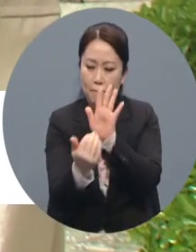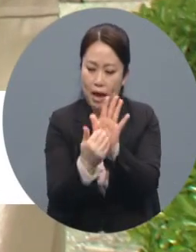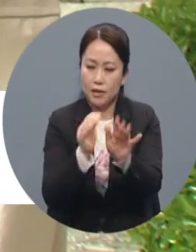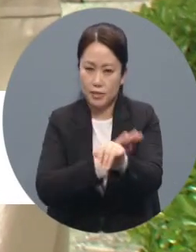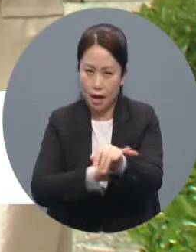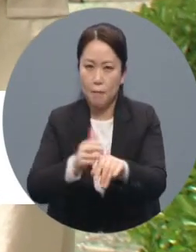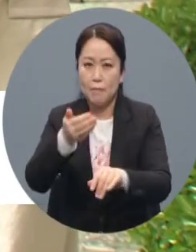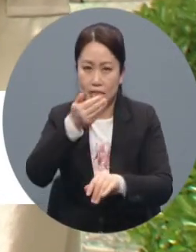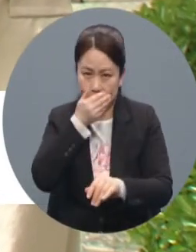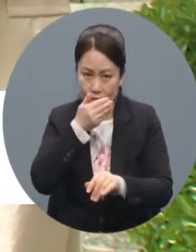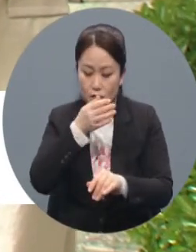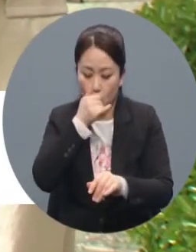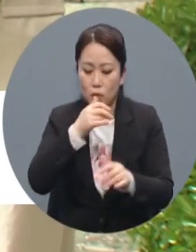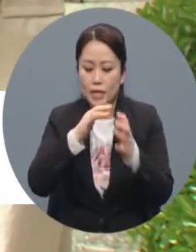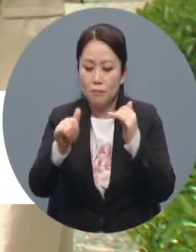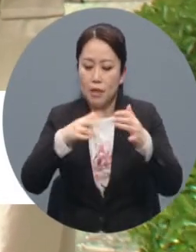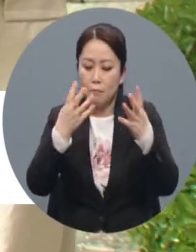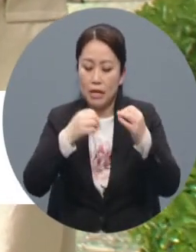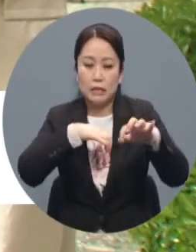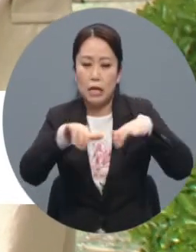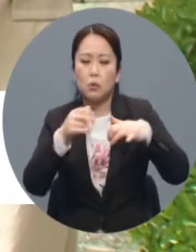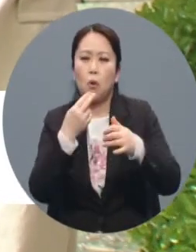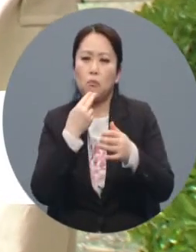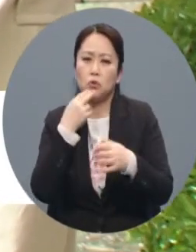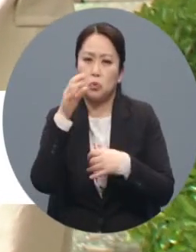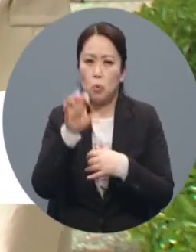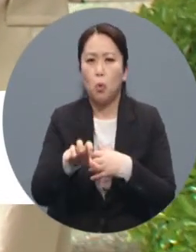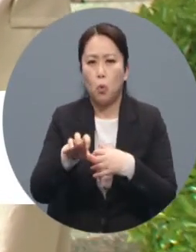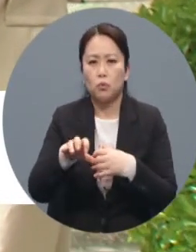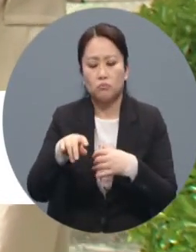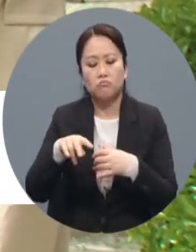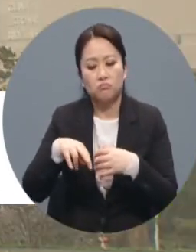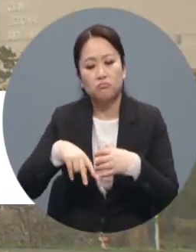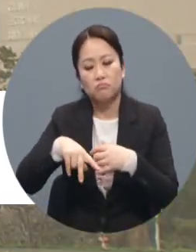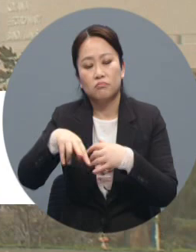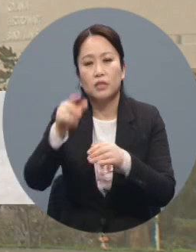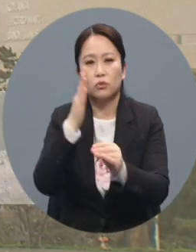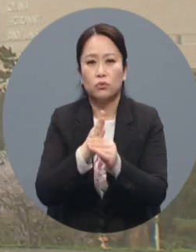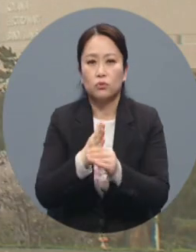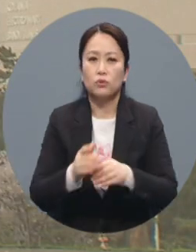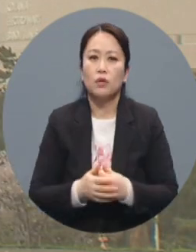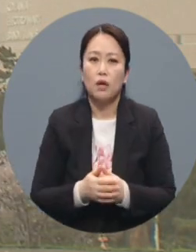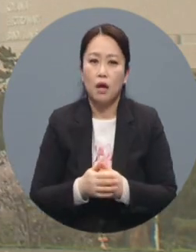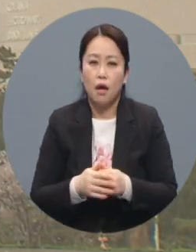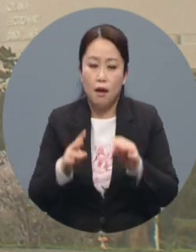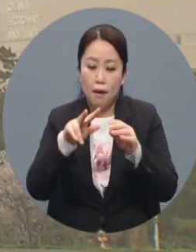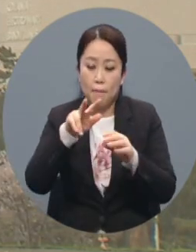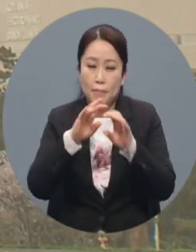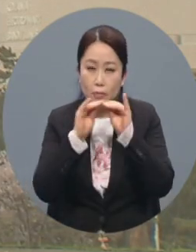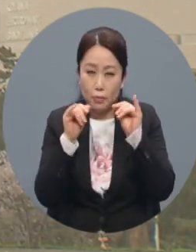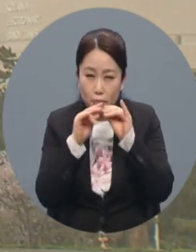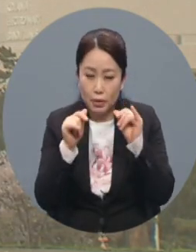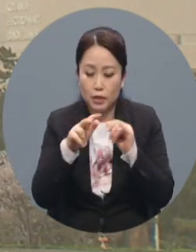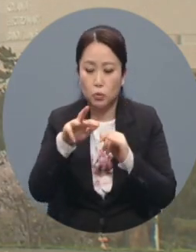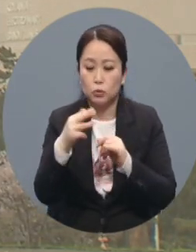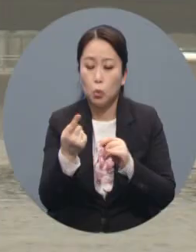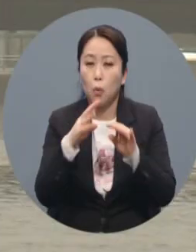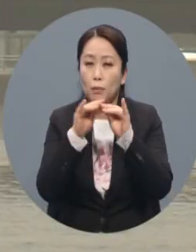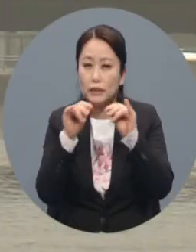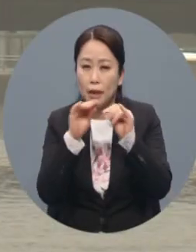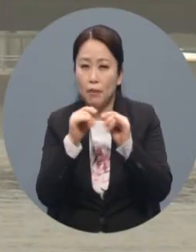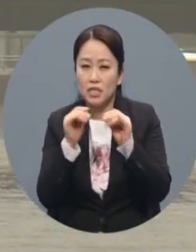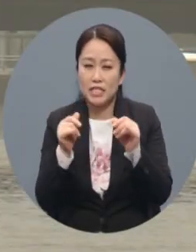사람들 많이 안 다니는 곳으로 덜 벗고 다니면 될 것 같아서. 미세먼지와 초미세먼지 경보까지